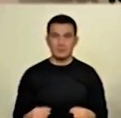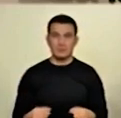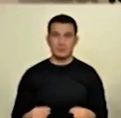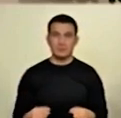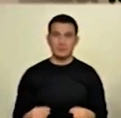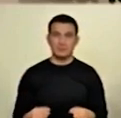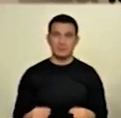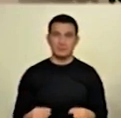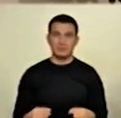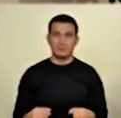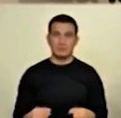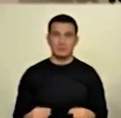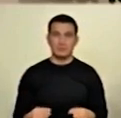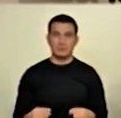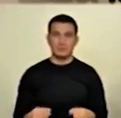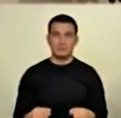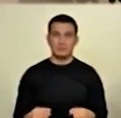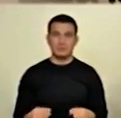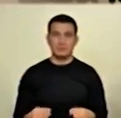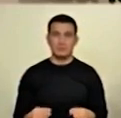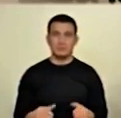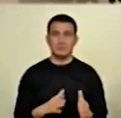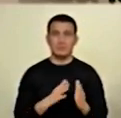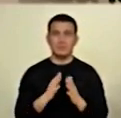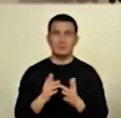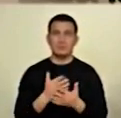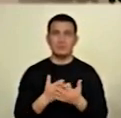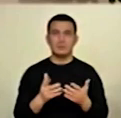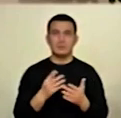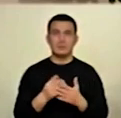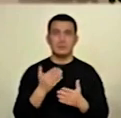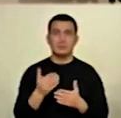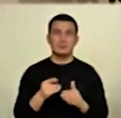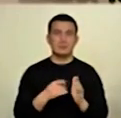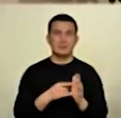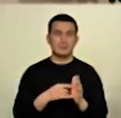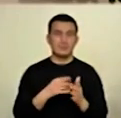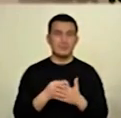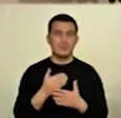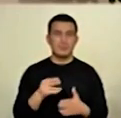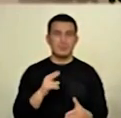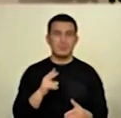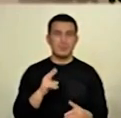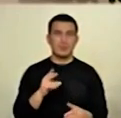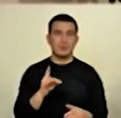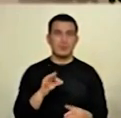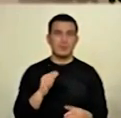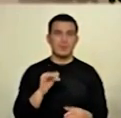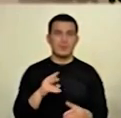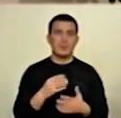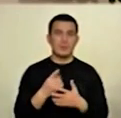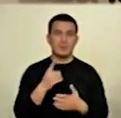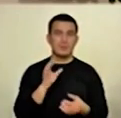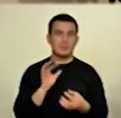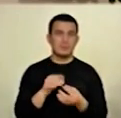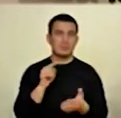Mana hozir demak ijtimoiy tarmoqlardagi Instagramdagi profilimizni yozib qo'yishimiz mumkin. Mana buning uchun tugmachani bir marta bosishimiz kerak.